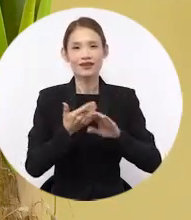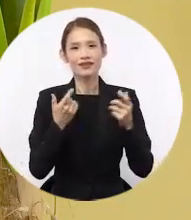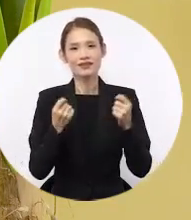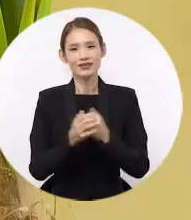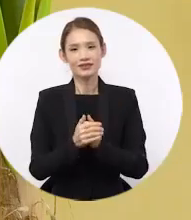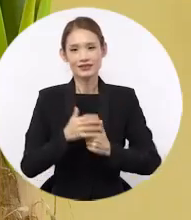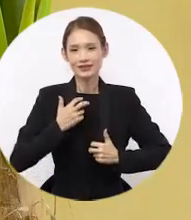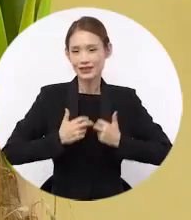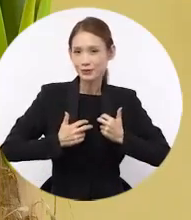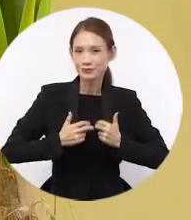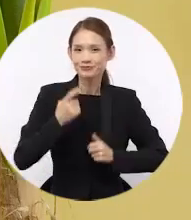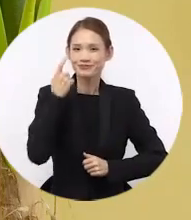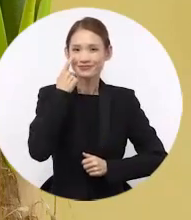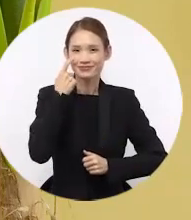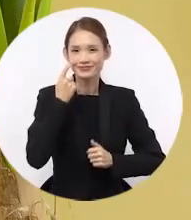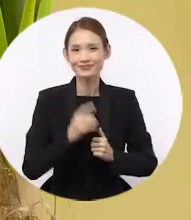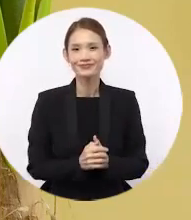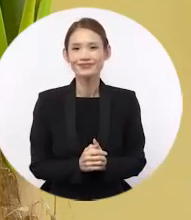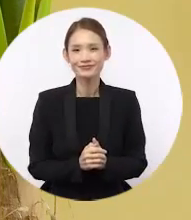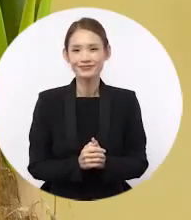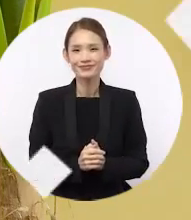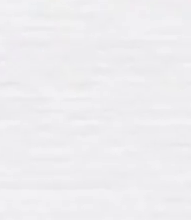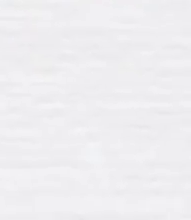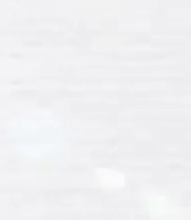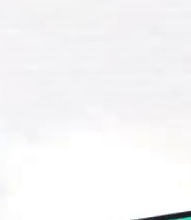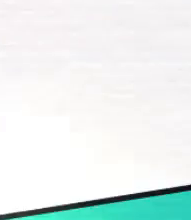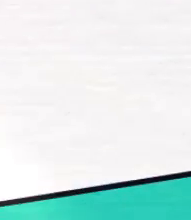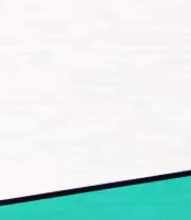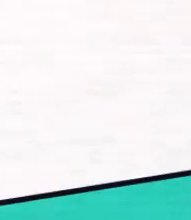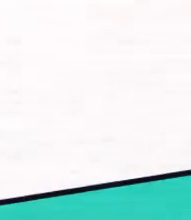않을까 싶은데요. 네, 재밌게 한번 즐겨보겠습니다.